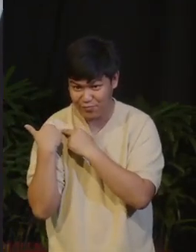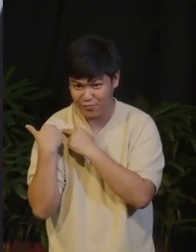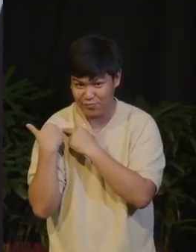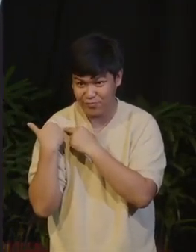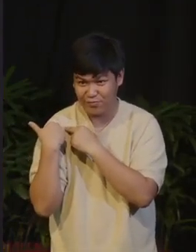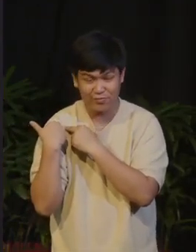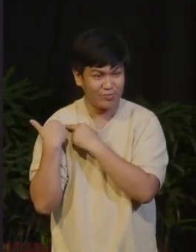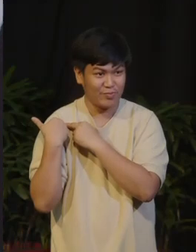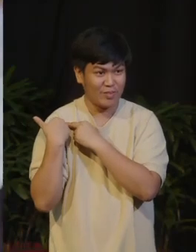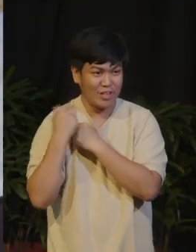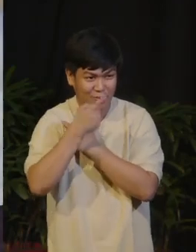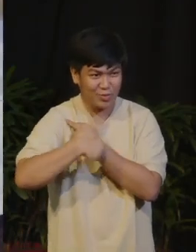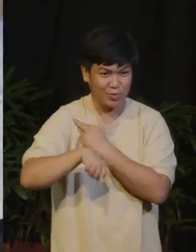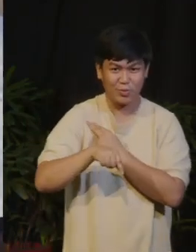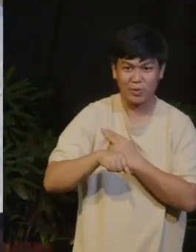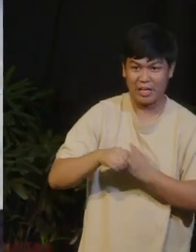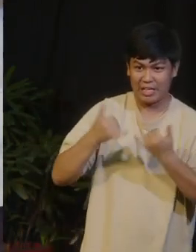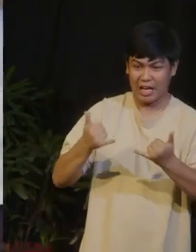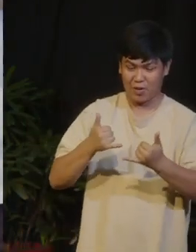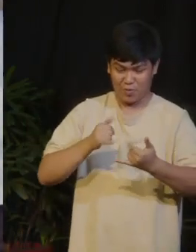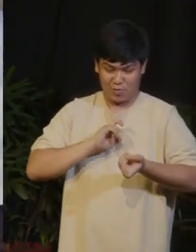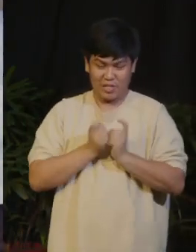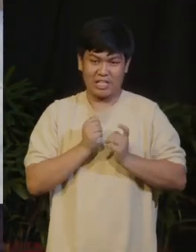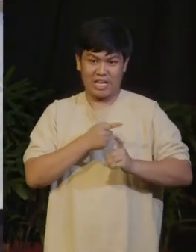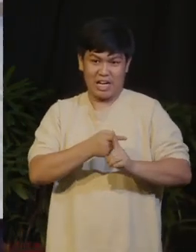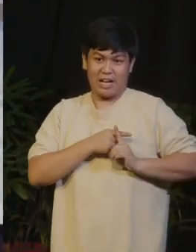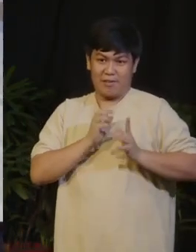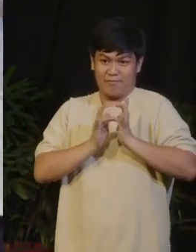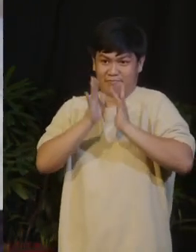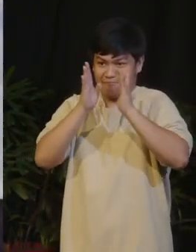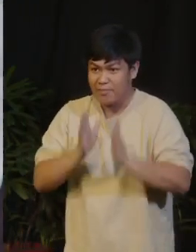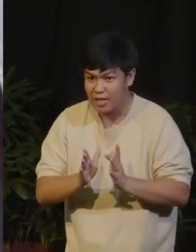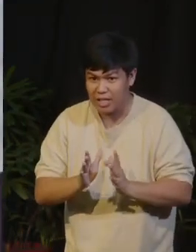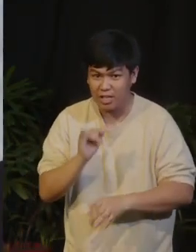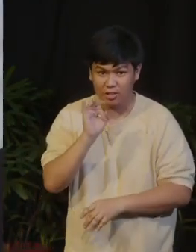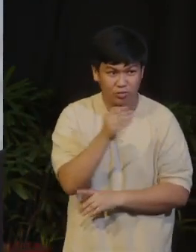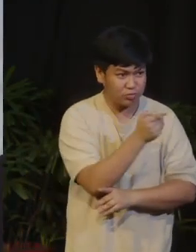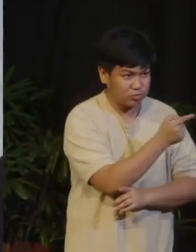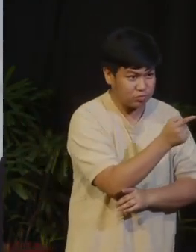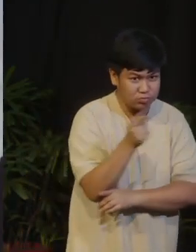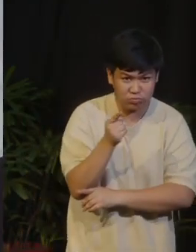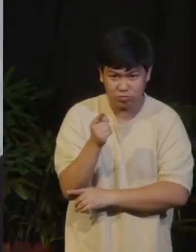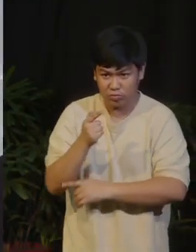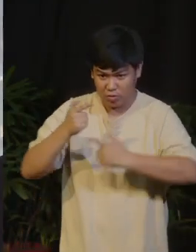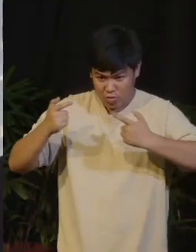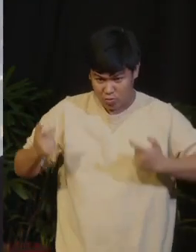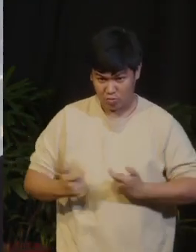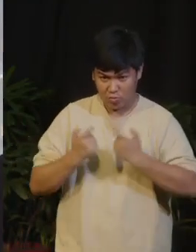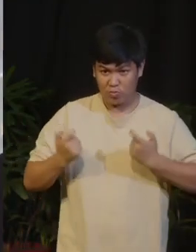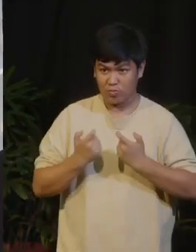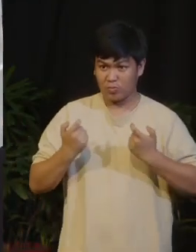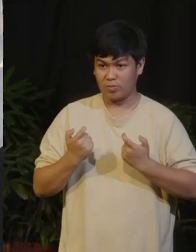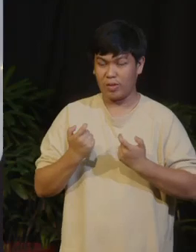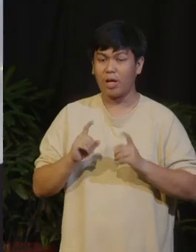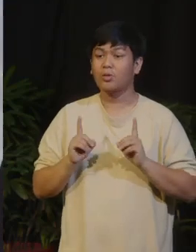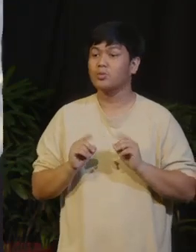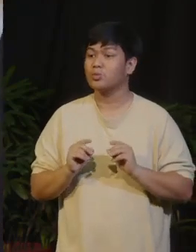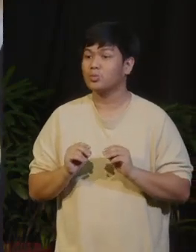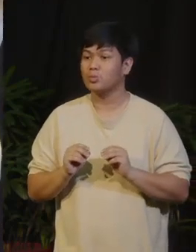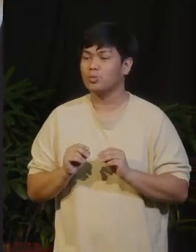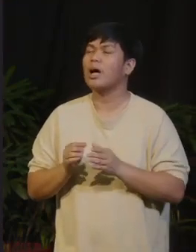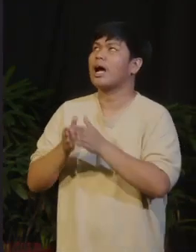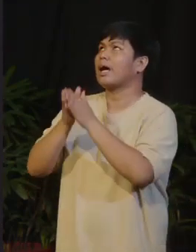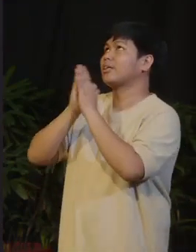forgiveness. Dahil tayo ngayon ay anak na ng Diyos. Kapag tayo'y nagkakasala sa Kanya, katulad